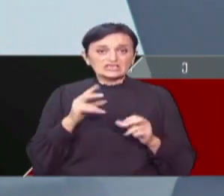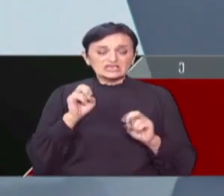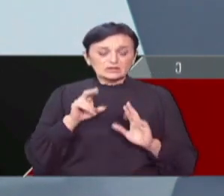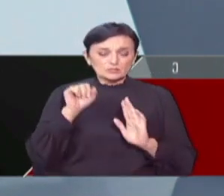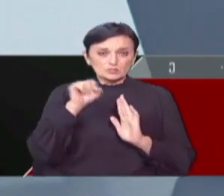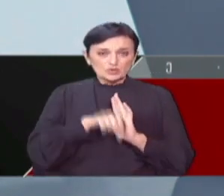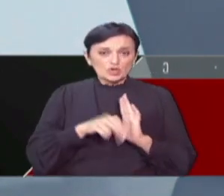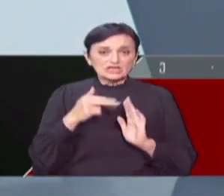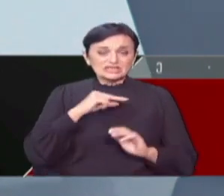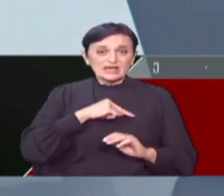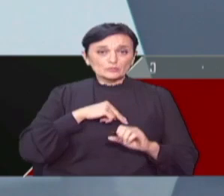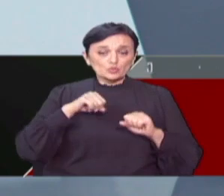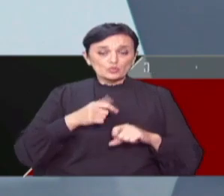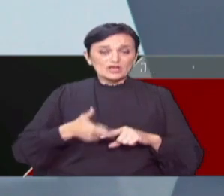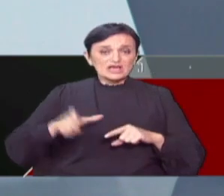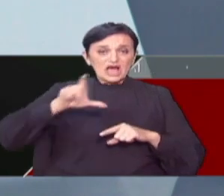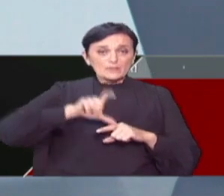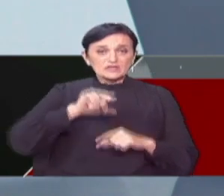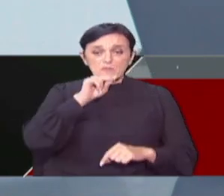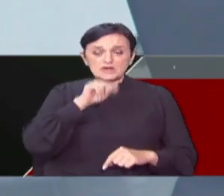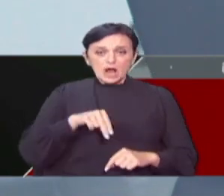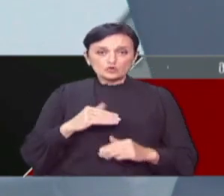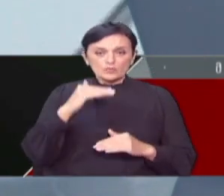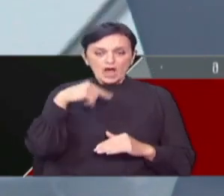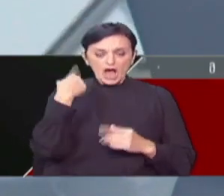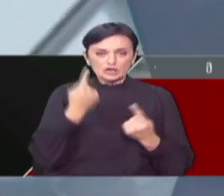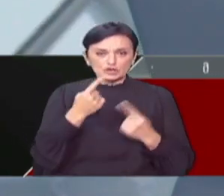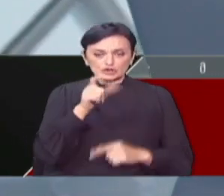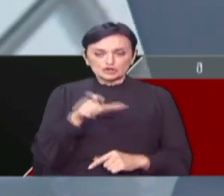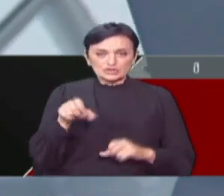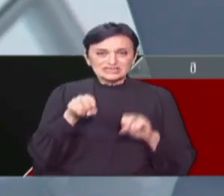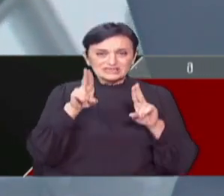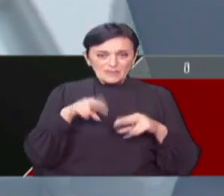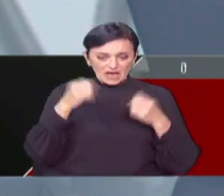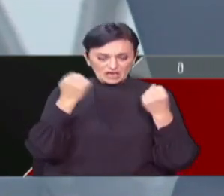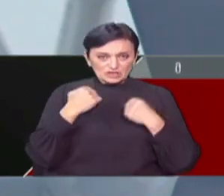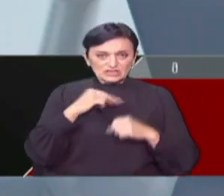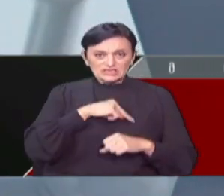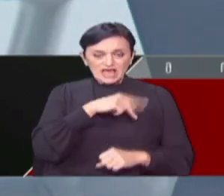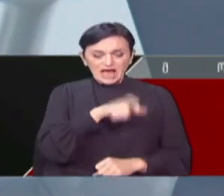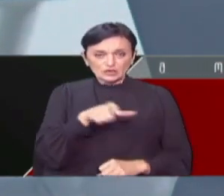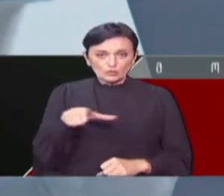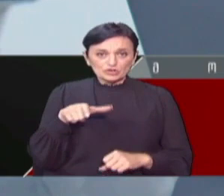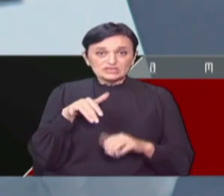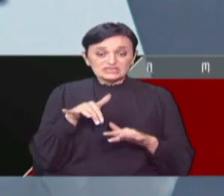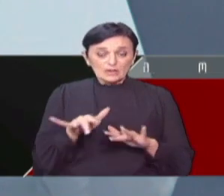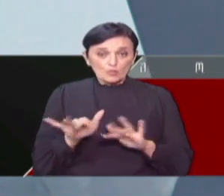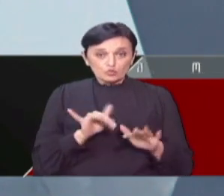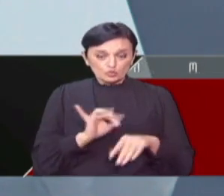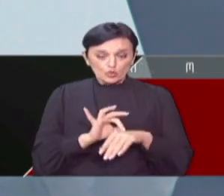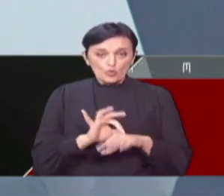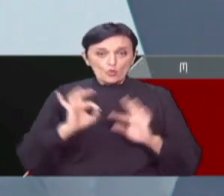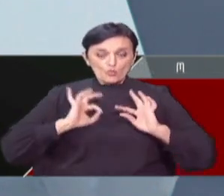ხელობისა და სამსახურებრივი უფლებამოსილების გადამეტებაზე ბრალდებული მაღალჩინოსნებისა და სპეცდანიშნულების რაზმის თანამშრომლების საქმის პროცესი